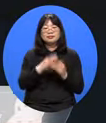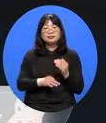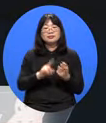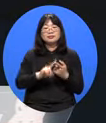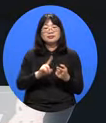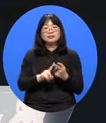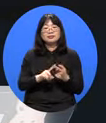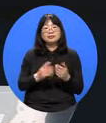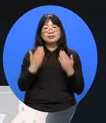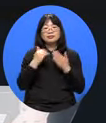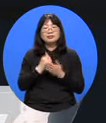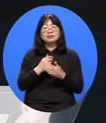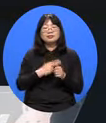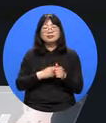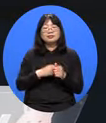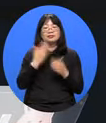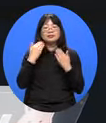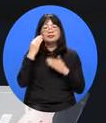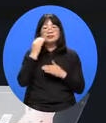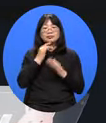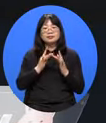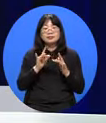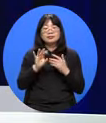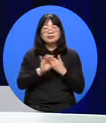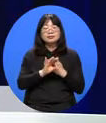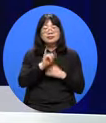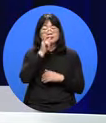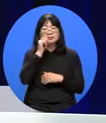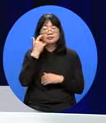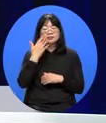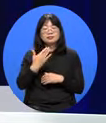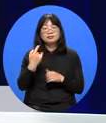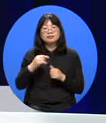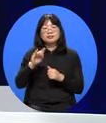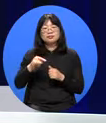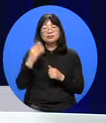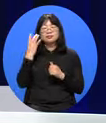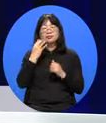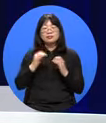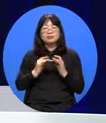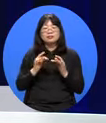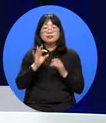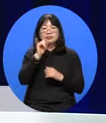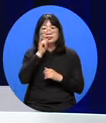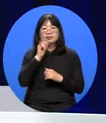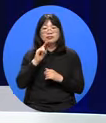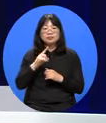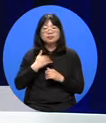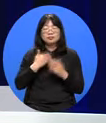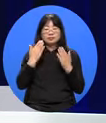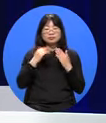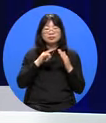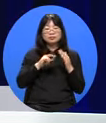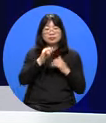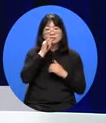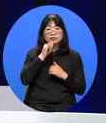어디 교장쌤 학교 홈페이지에 가면 있나요? 예, 아니면? 그거는 이제 교육부 홈페이지에도 떠 있고요. 저희 학교 홈페이지에도